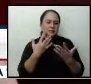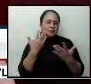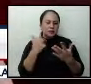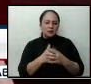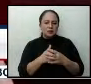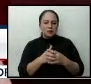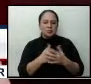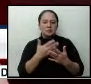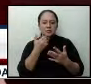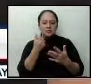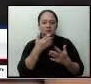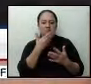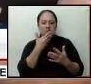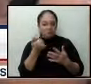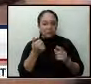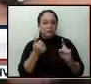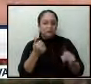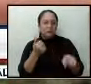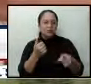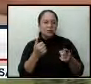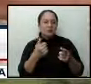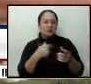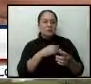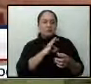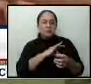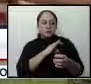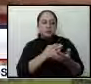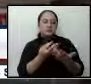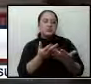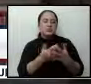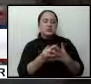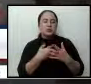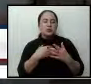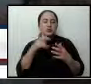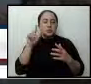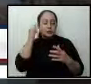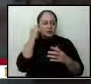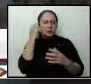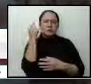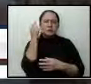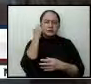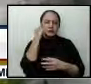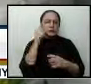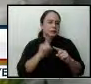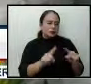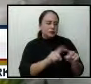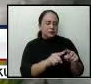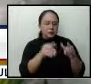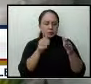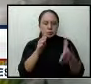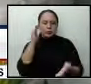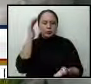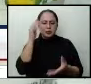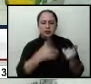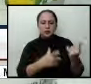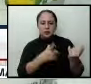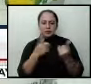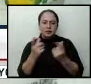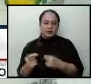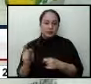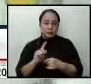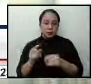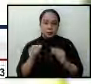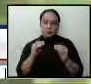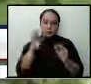yung magiging income. Kaya ang pamahalaan, nag-iisip na ng ibang paraan para maipatupad ang mas murang presyo